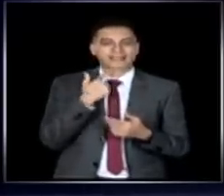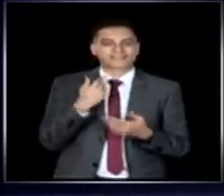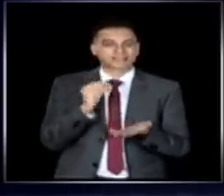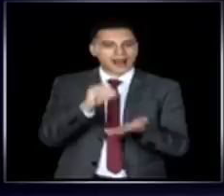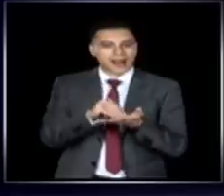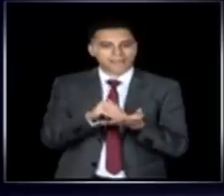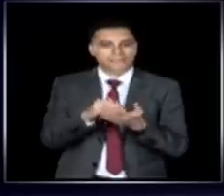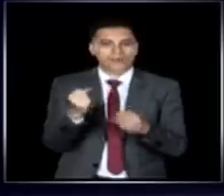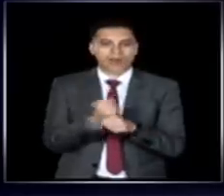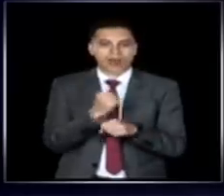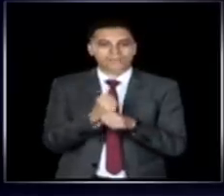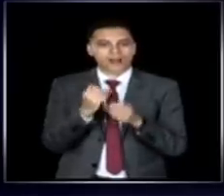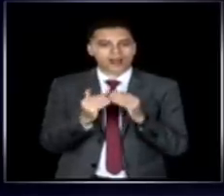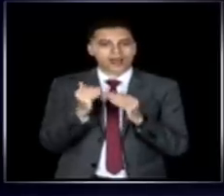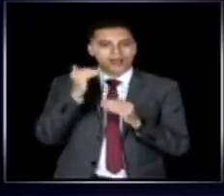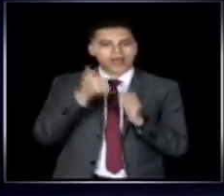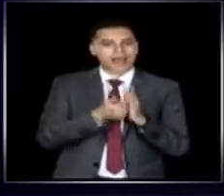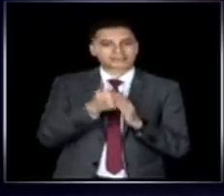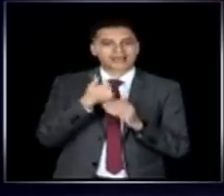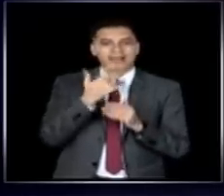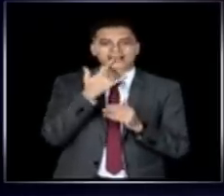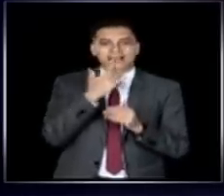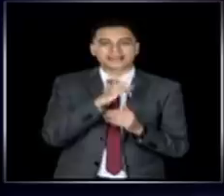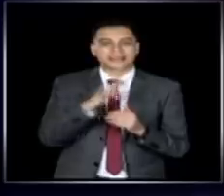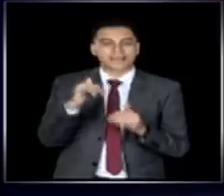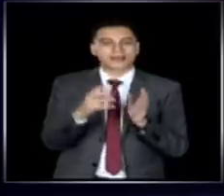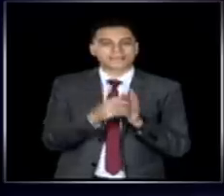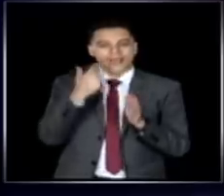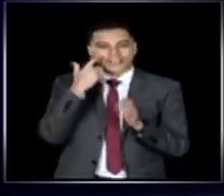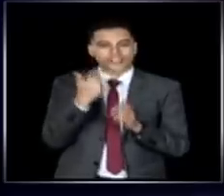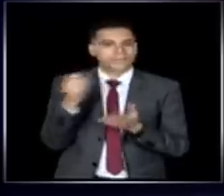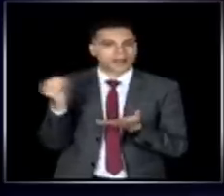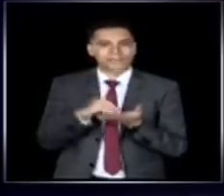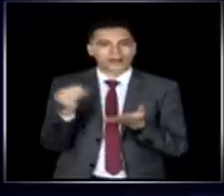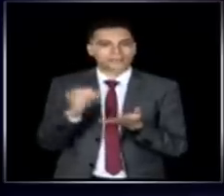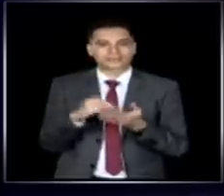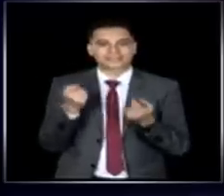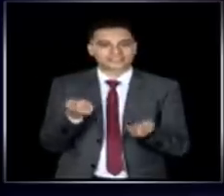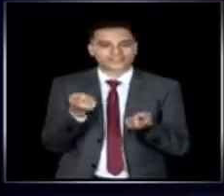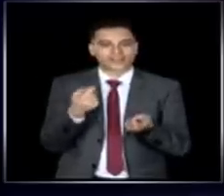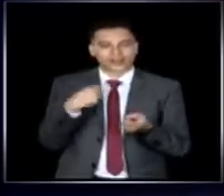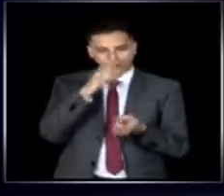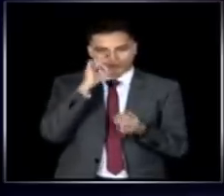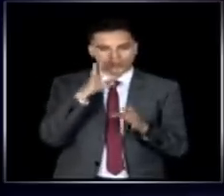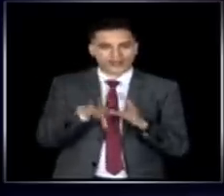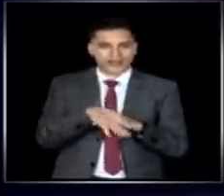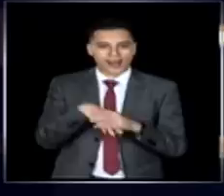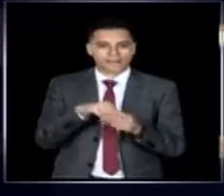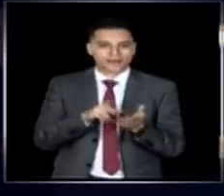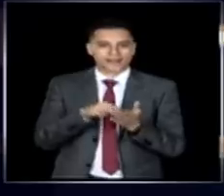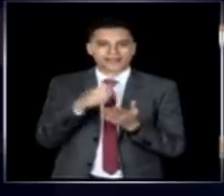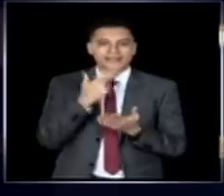احنا نأدي فيه اداء قوي. كان دايما بيتقال جامعه عين شمس جامعه كبيره، بس ما فيش حد بيمثلنا، فان شاء الله نقدر نعمل ده